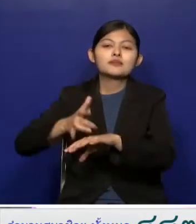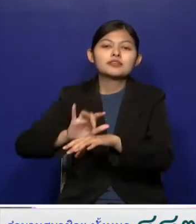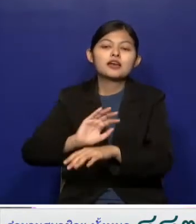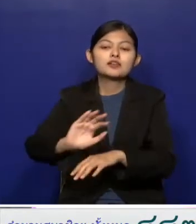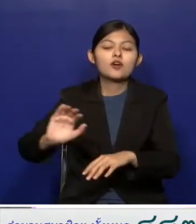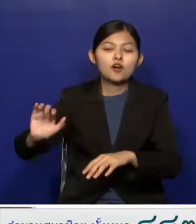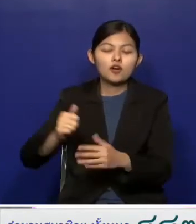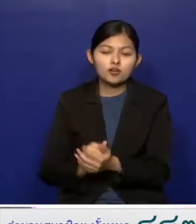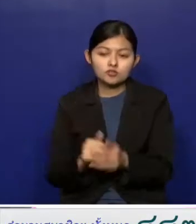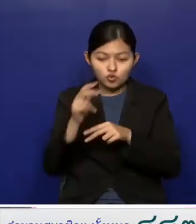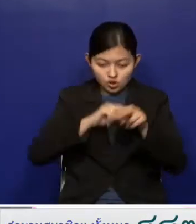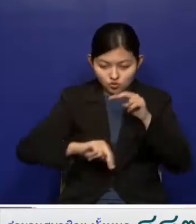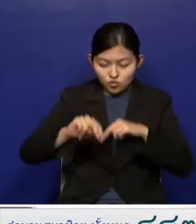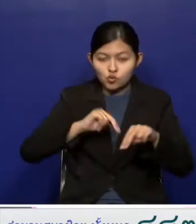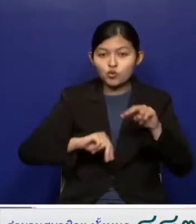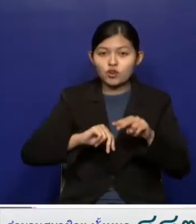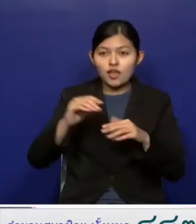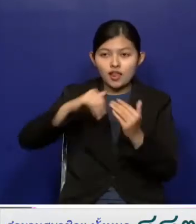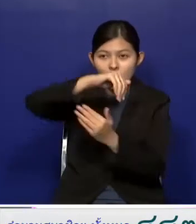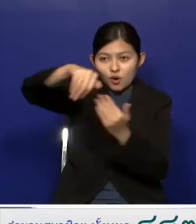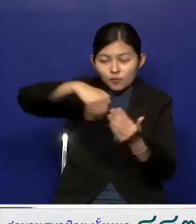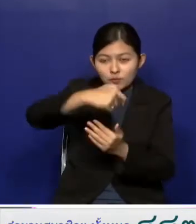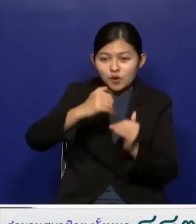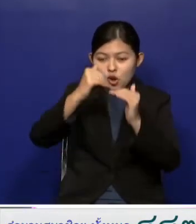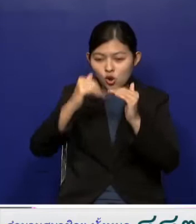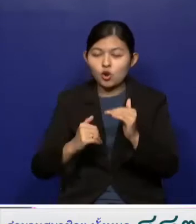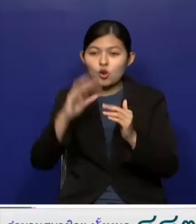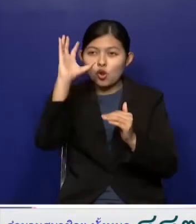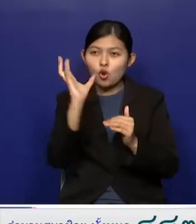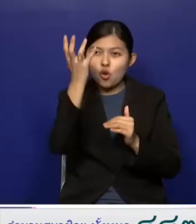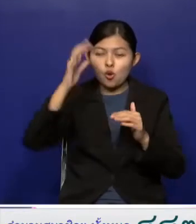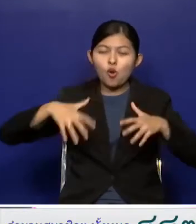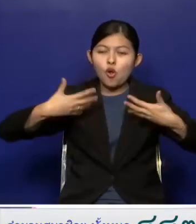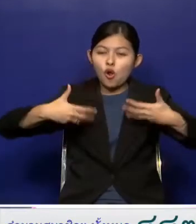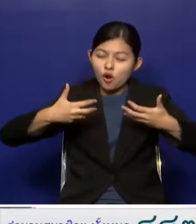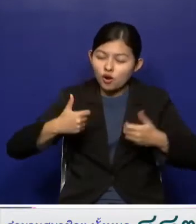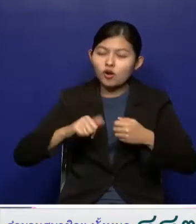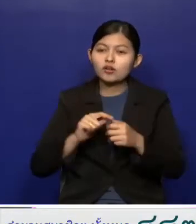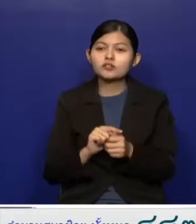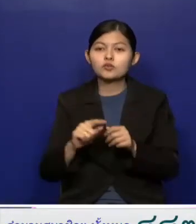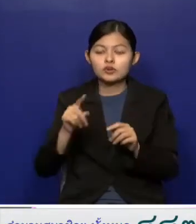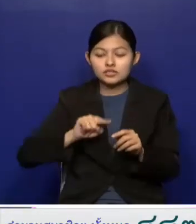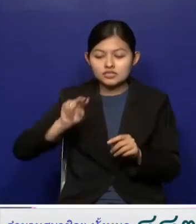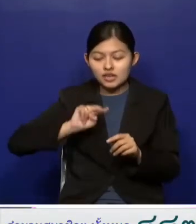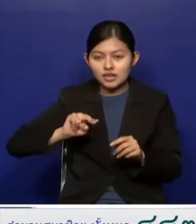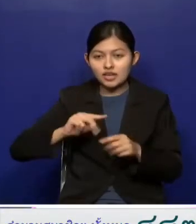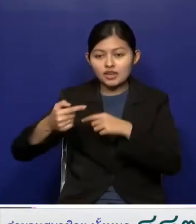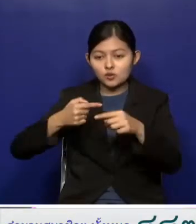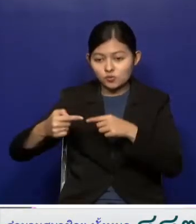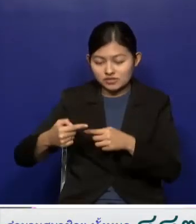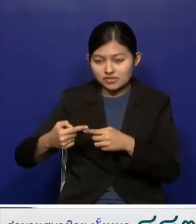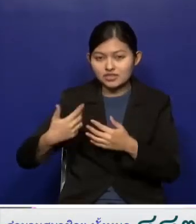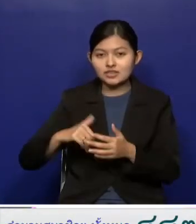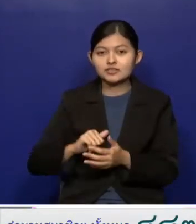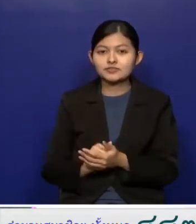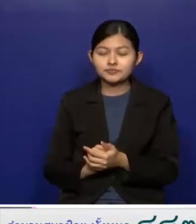รักษาสภาพแวดล้อมและลดปัญหาโลกร้อนโดยใช้ทดแทนการใช้พลาสติกที่ผลิตจากการ